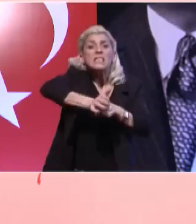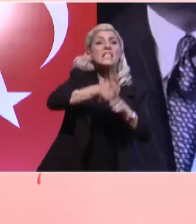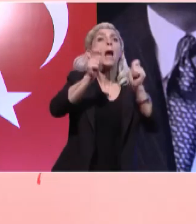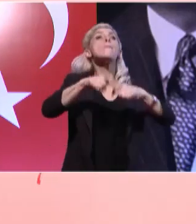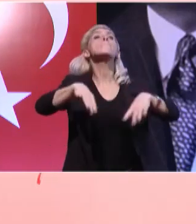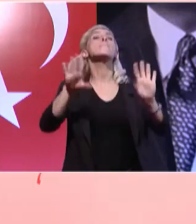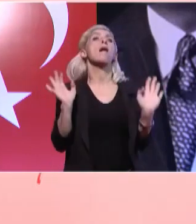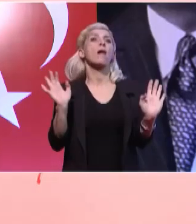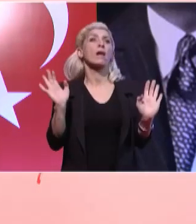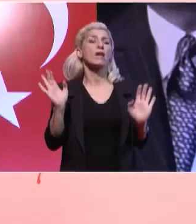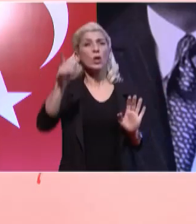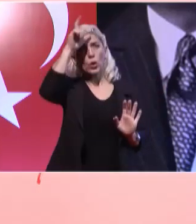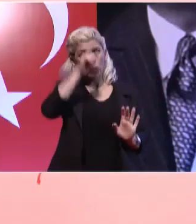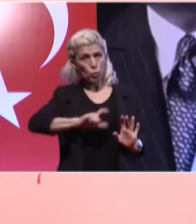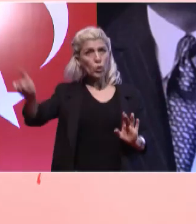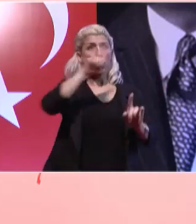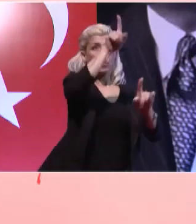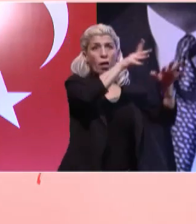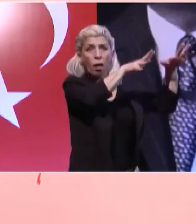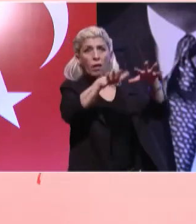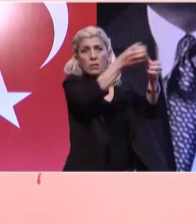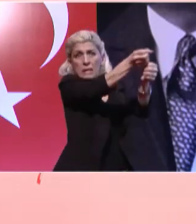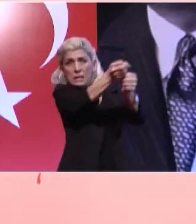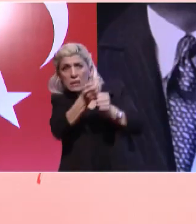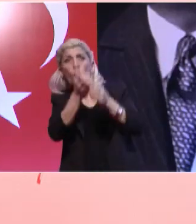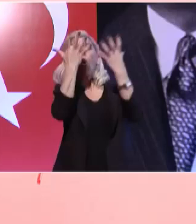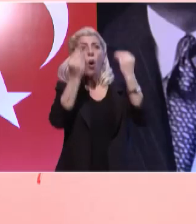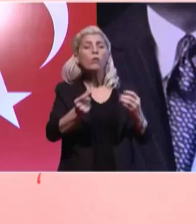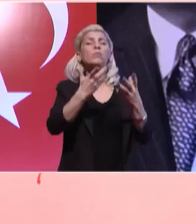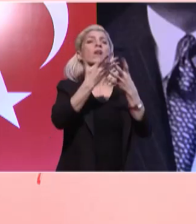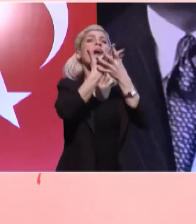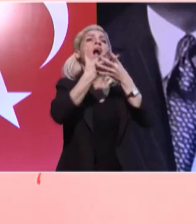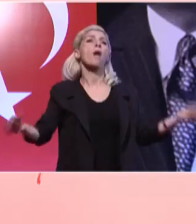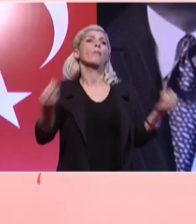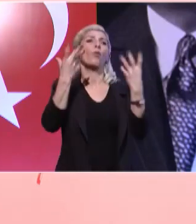güçlerin taşeronluğuna sürüklendiğiniz andan itibaren kaybedersiniz.